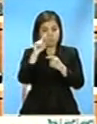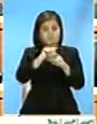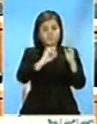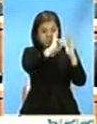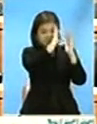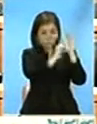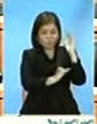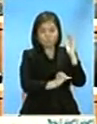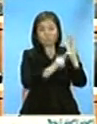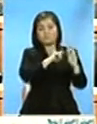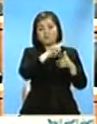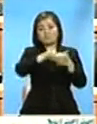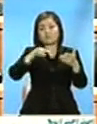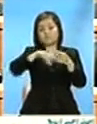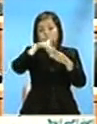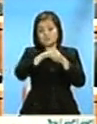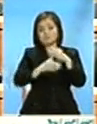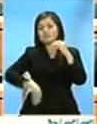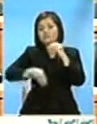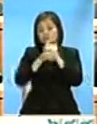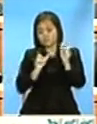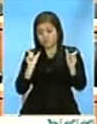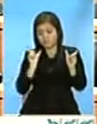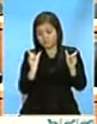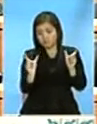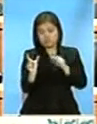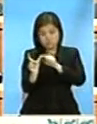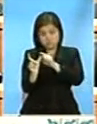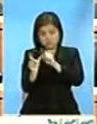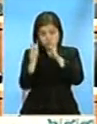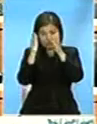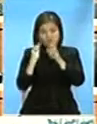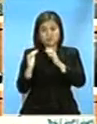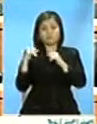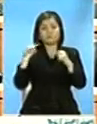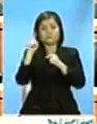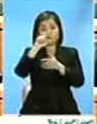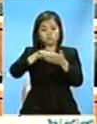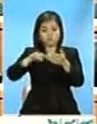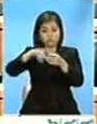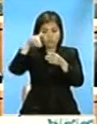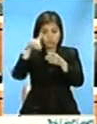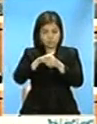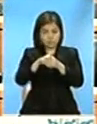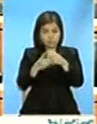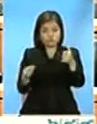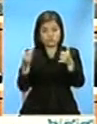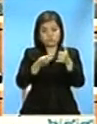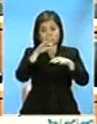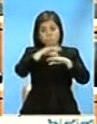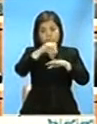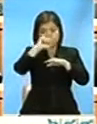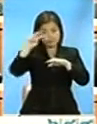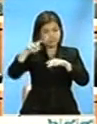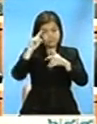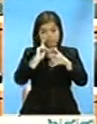ขตเลือกตั้งท่านเติมว่าโดยผู้มีสิทธิ์เลือกตั้งสมาชิกวุฒิสภามีสิทธิ์ออกเสียงลงคะแนนเลือกตั้งผู้สมัครรับเลือกตั้งในเขตเลือกตั้งนั้นได้